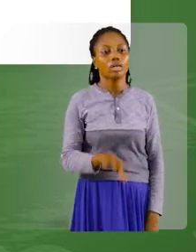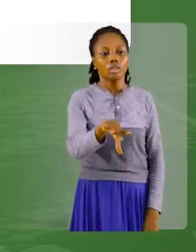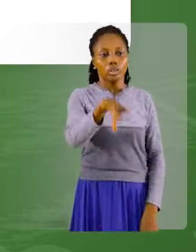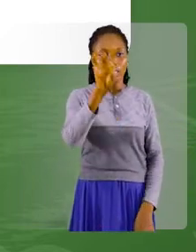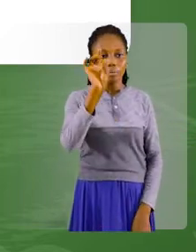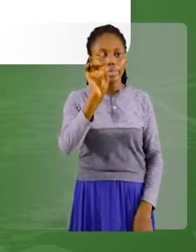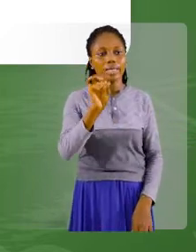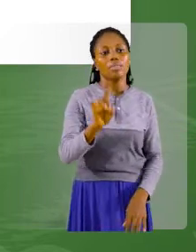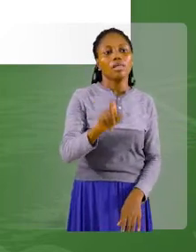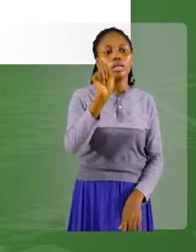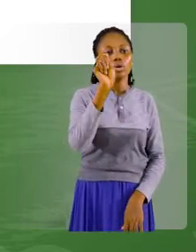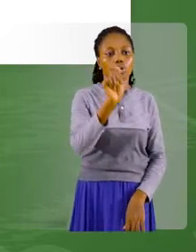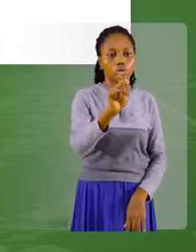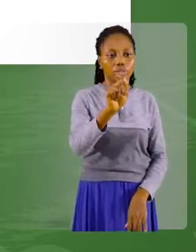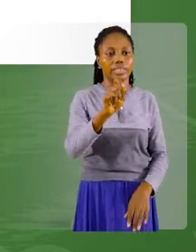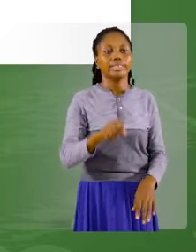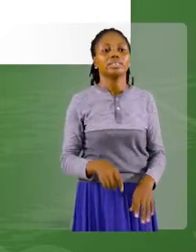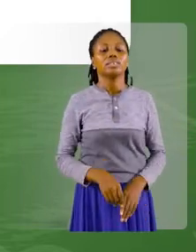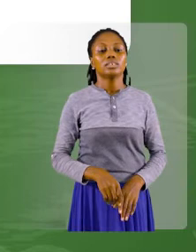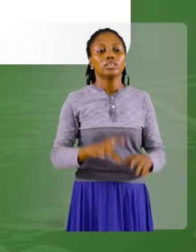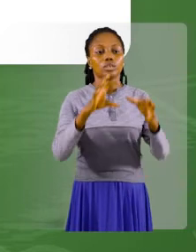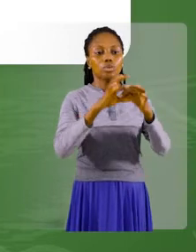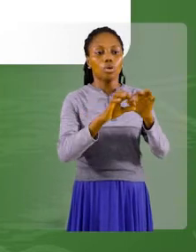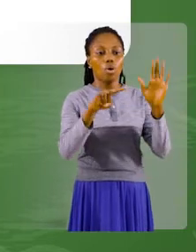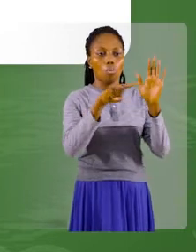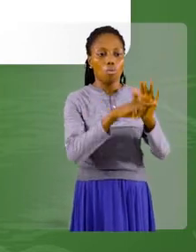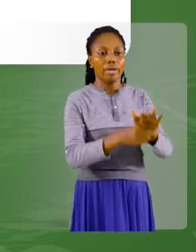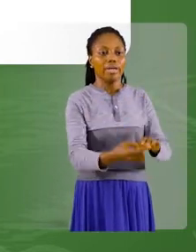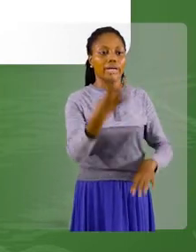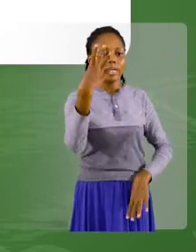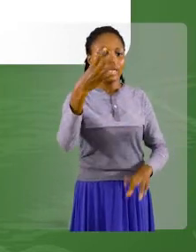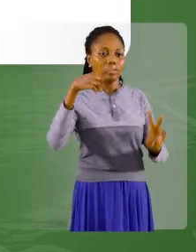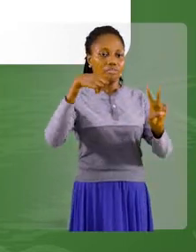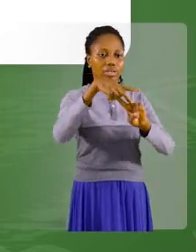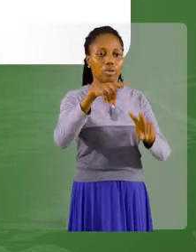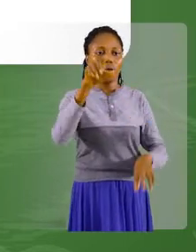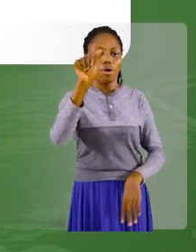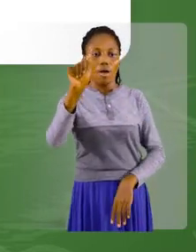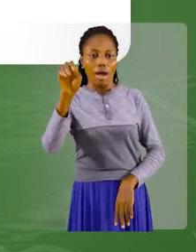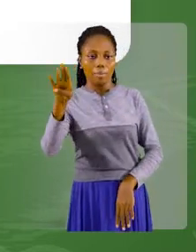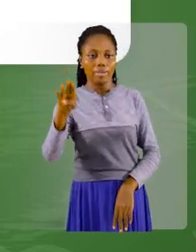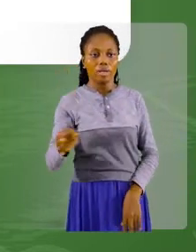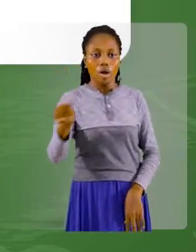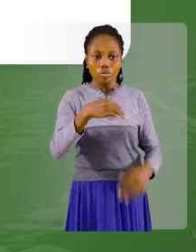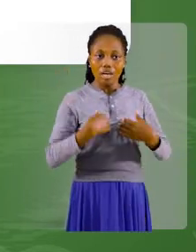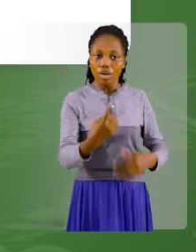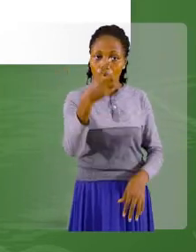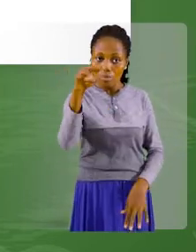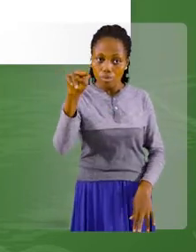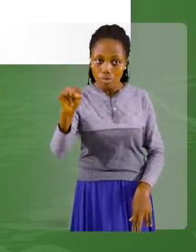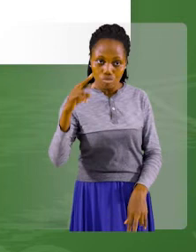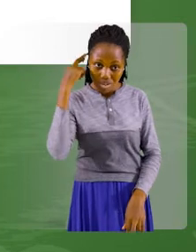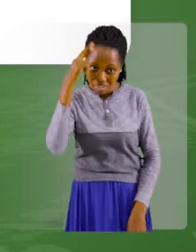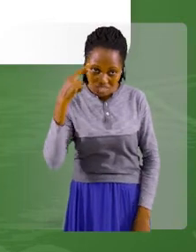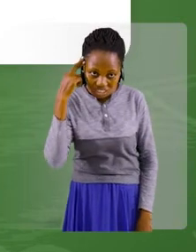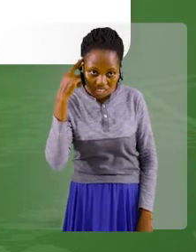Détermine les coordonnées de -4 vecteurs AB. Vous avez 1 minute pour résoudre et